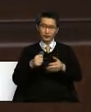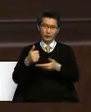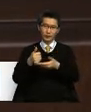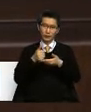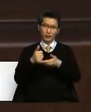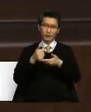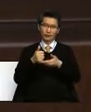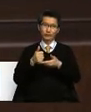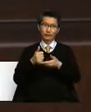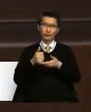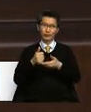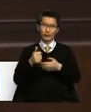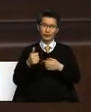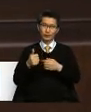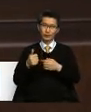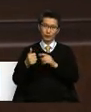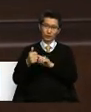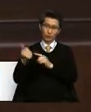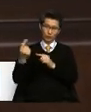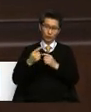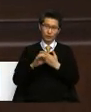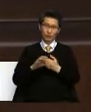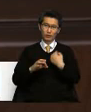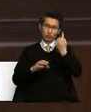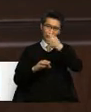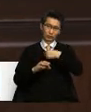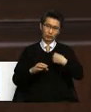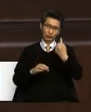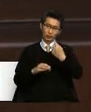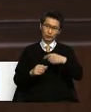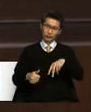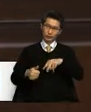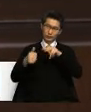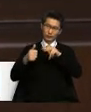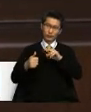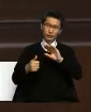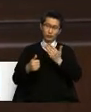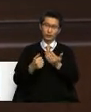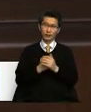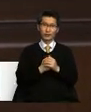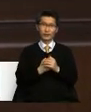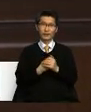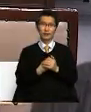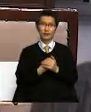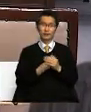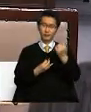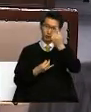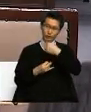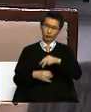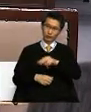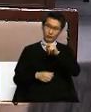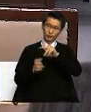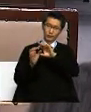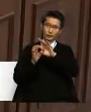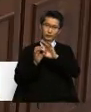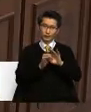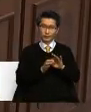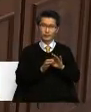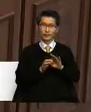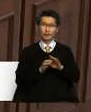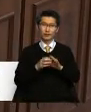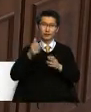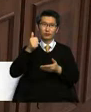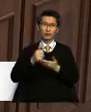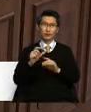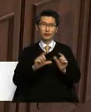손님 고객이 들어오면 우선 얼굴을 마주하게 됩니다. 그 얼굴을 마주 보면